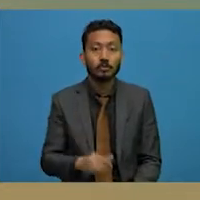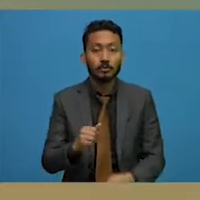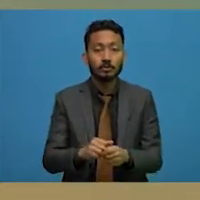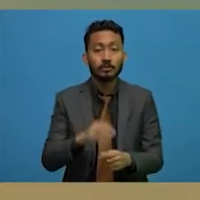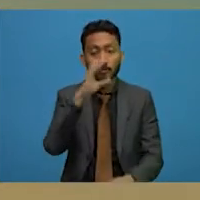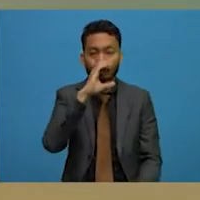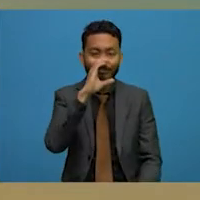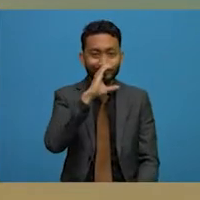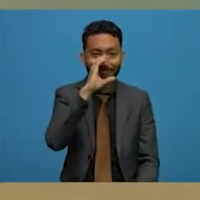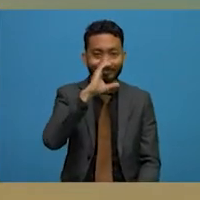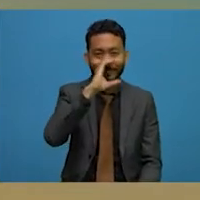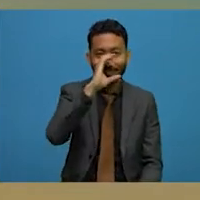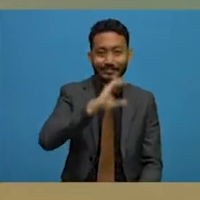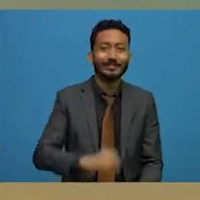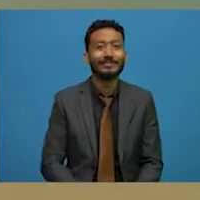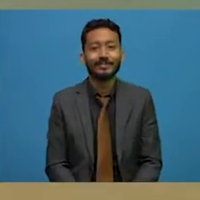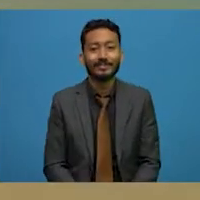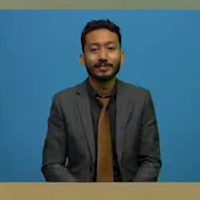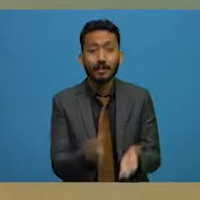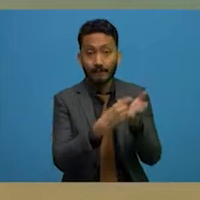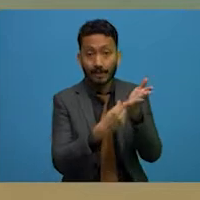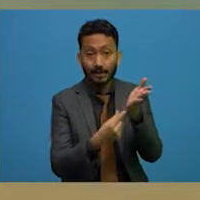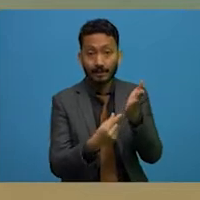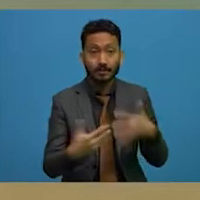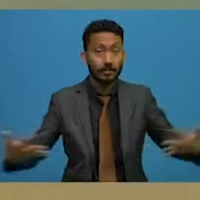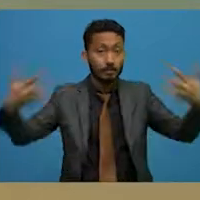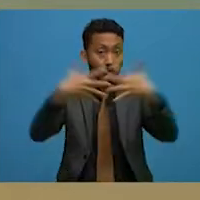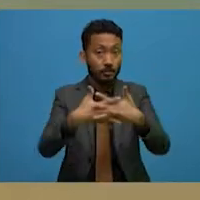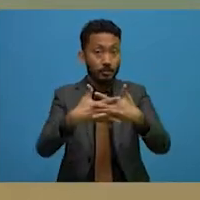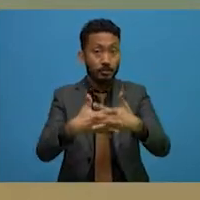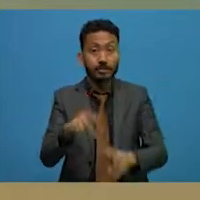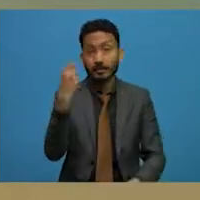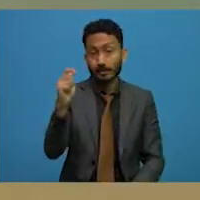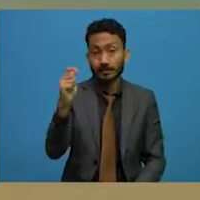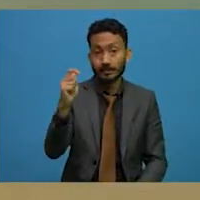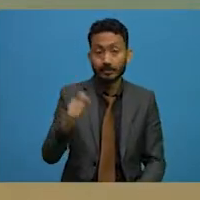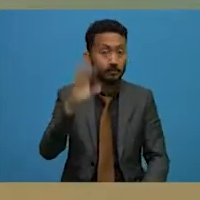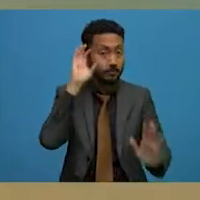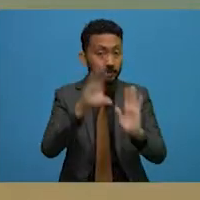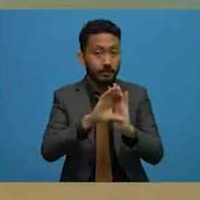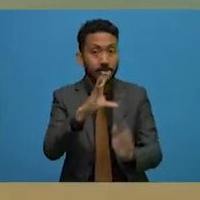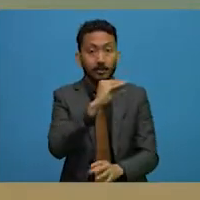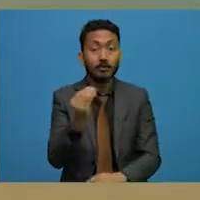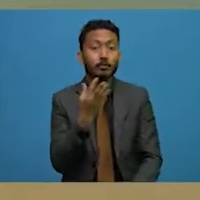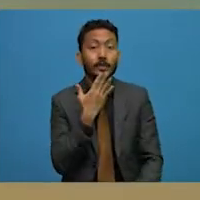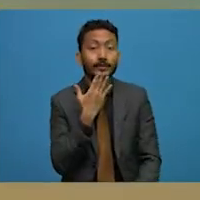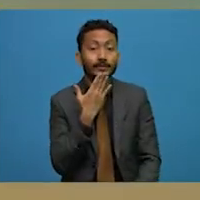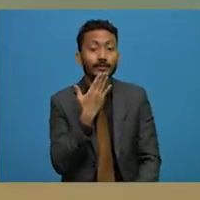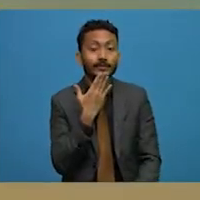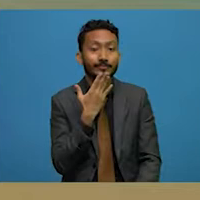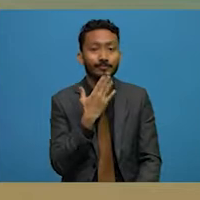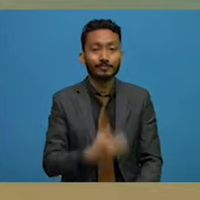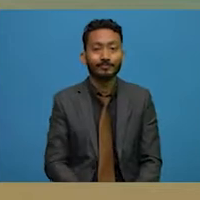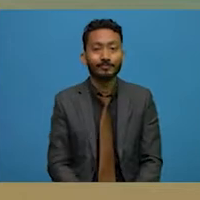hiburan. Grafik selalunya menggabungkan teks, ilustrasi dan warna. Grafik juga boleh